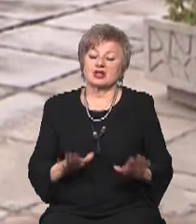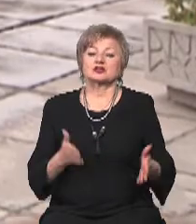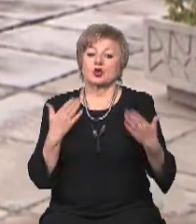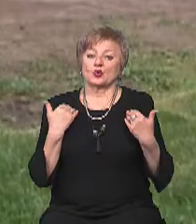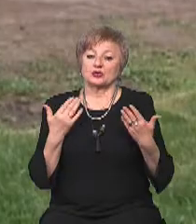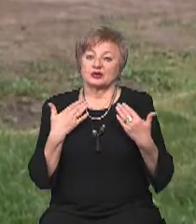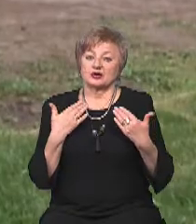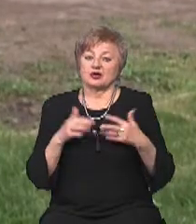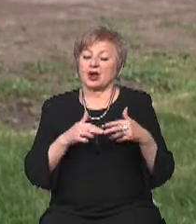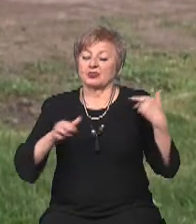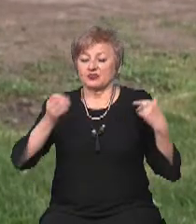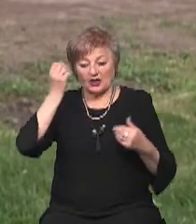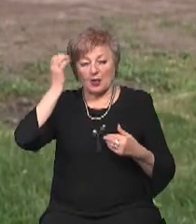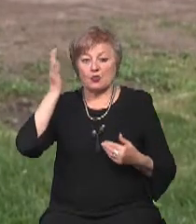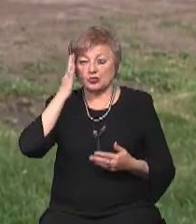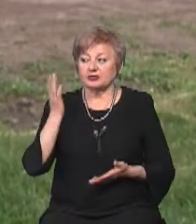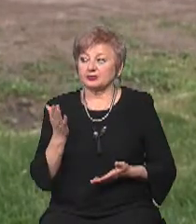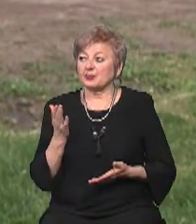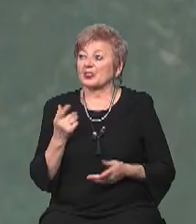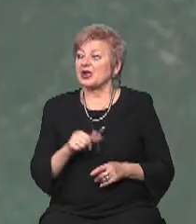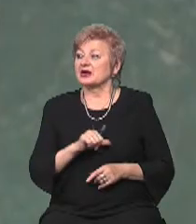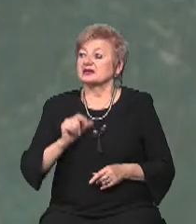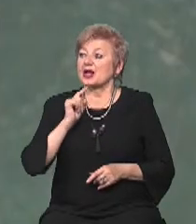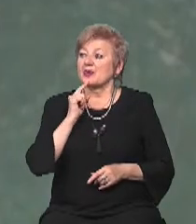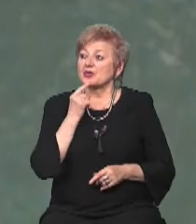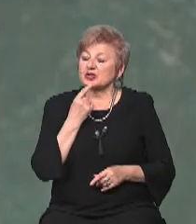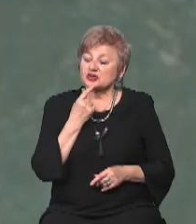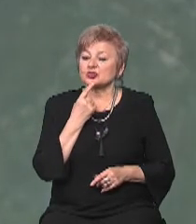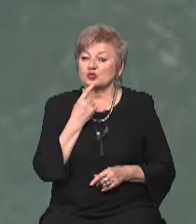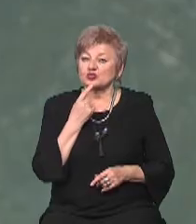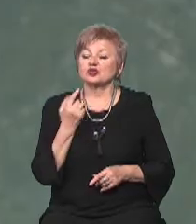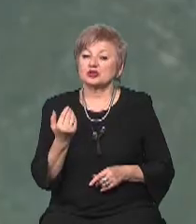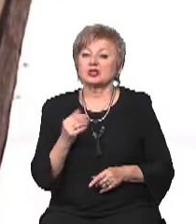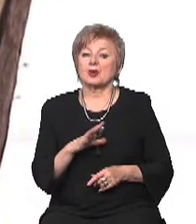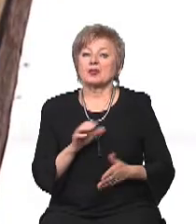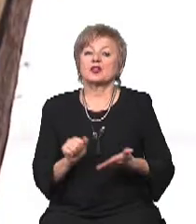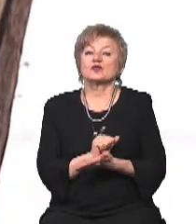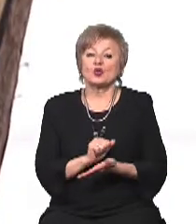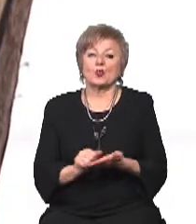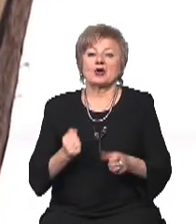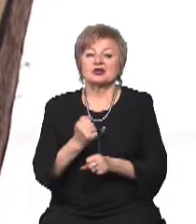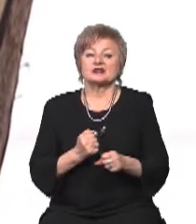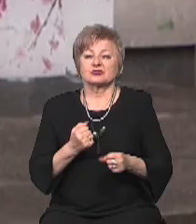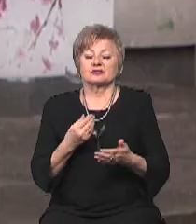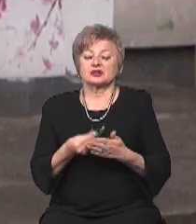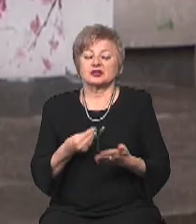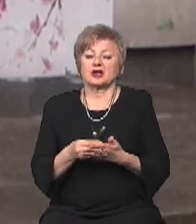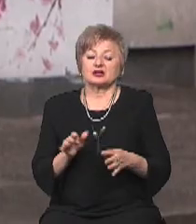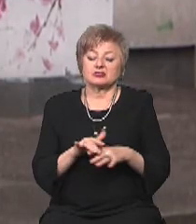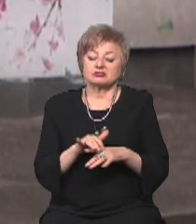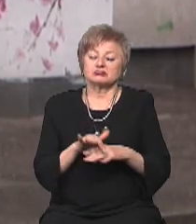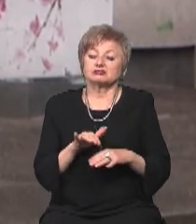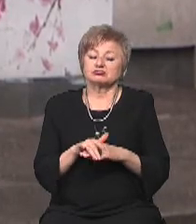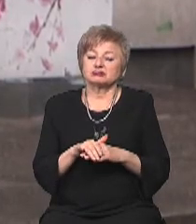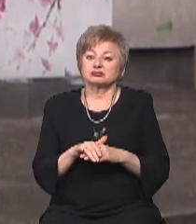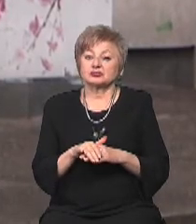стилі Японії. На думку пані Оксани, найскладніше під час праці над проєктом розібратися в документації та розрахувати кошторис. Труднощі,